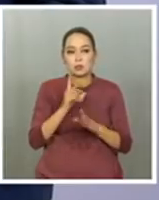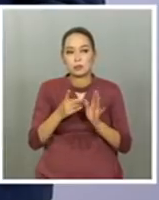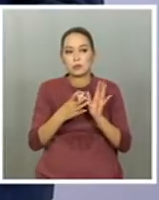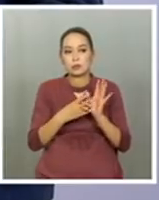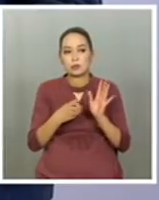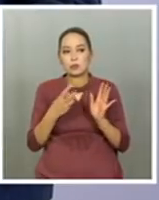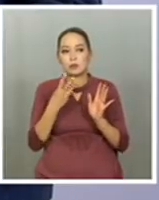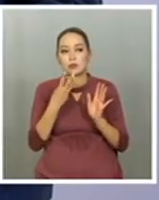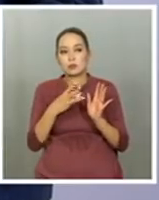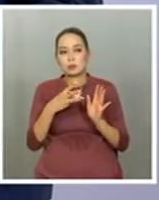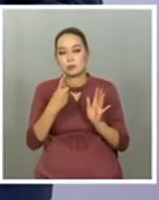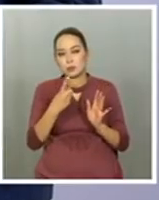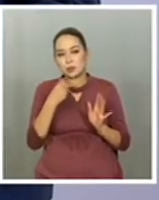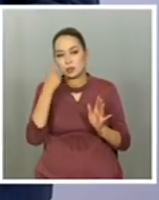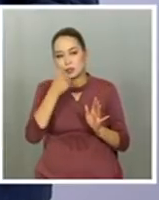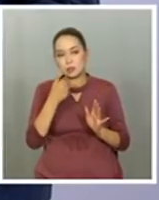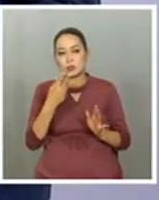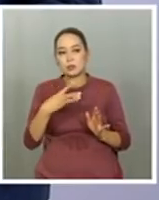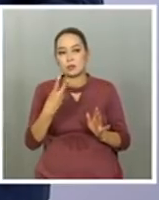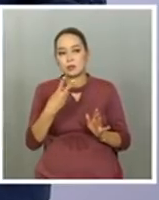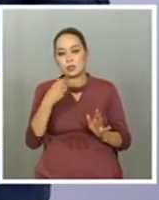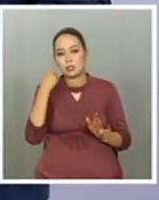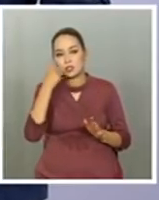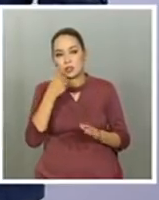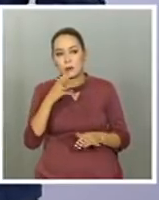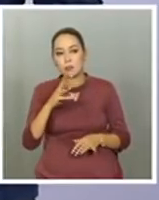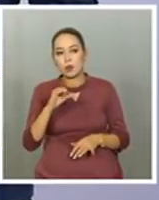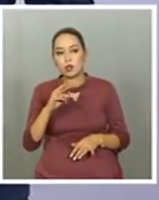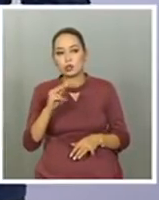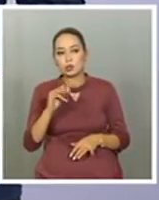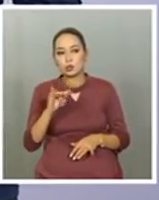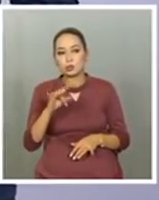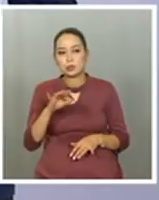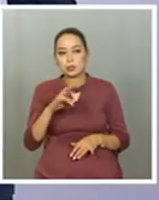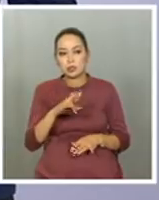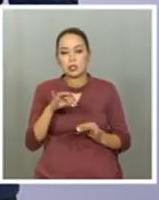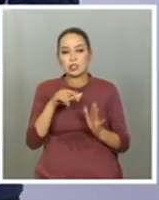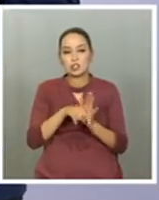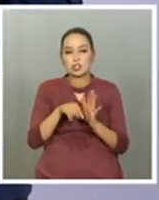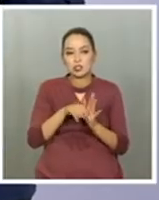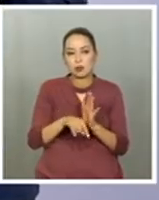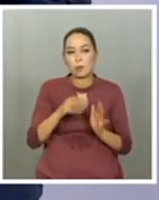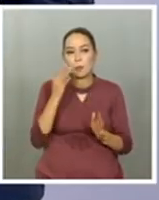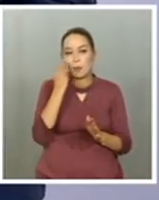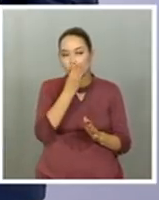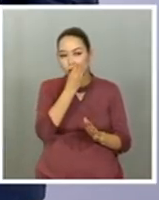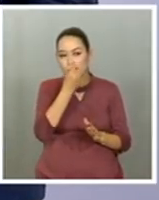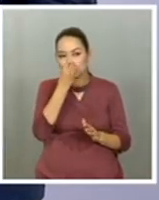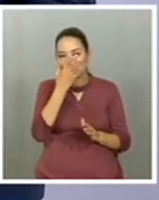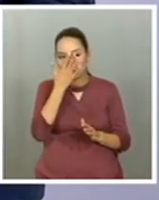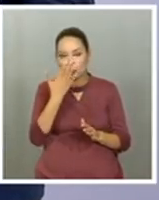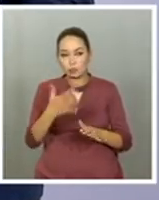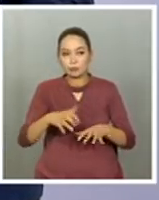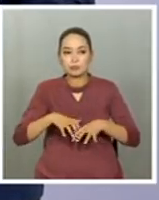1931-32 жылдары Маньчжурия мен Ішкі Монғолияны Жапония жаулап алған болатын. Яғни бұл жерде